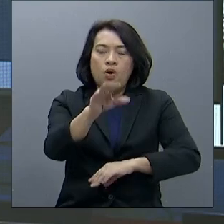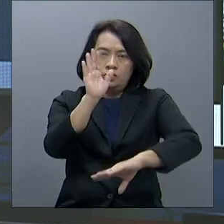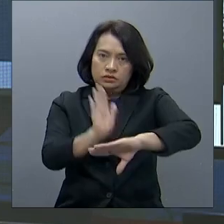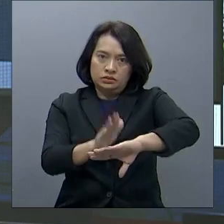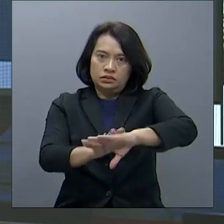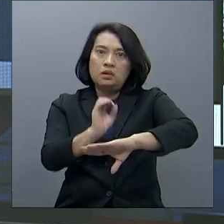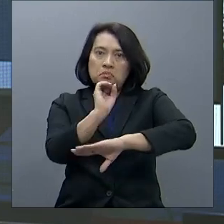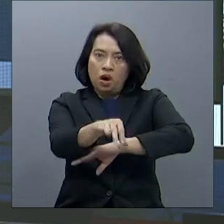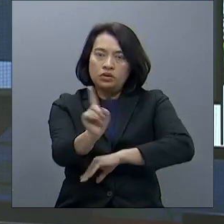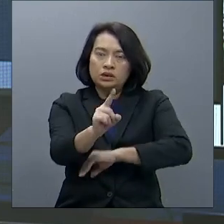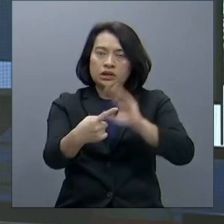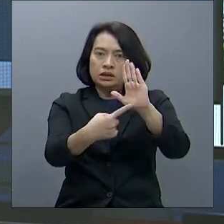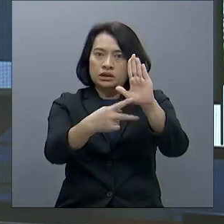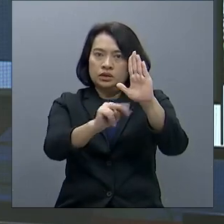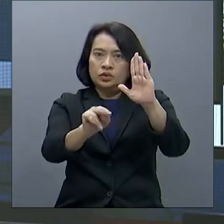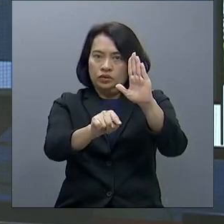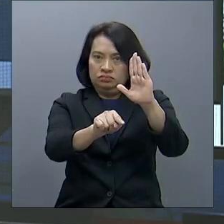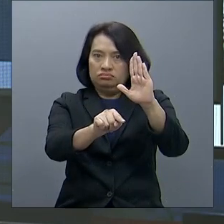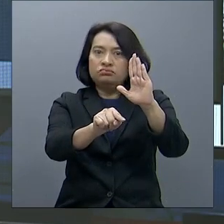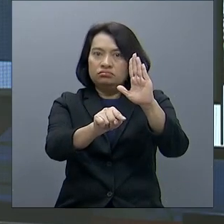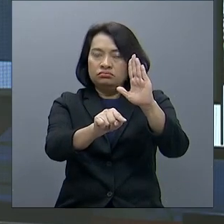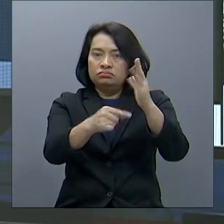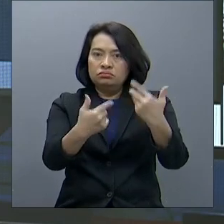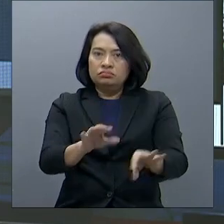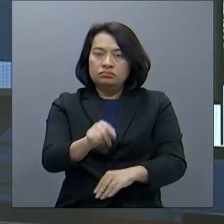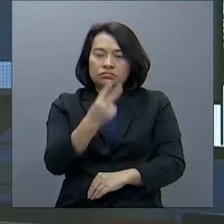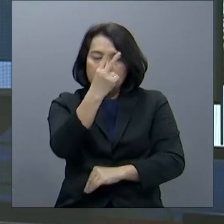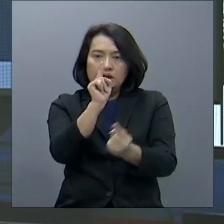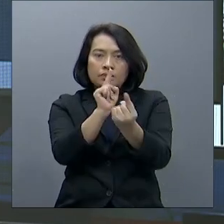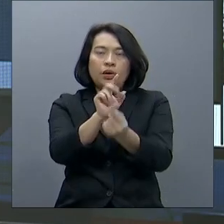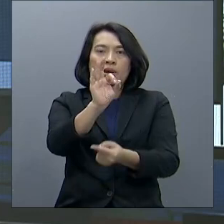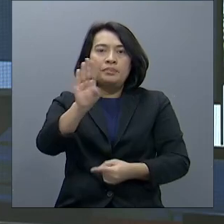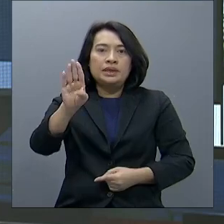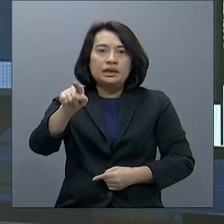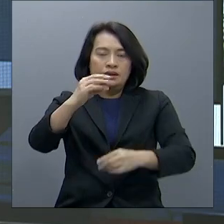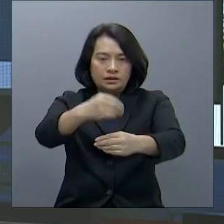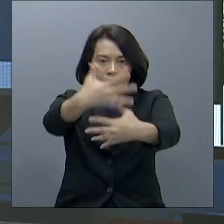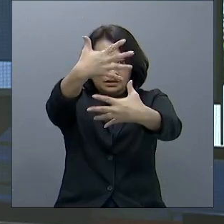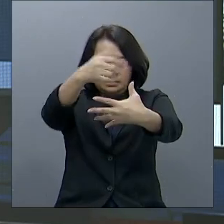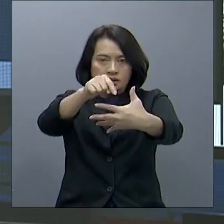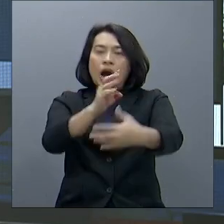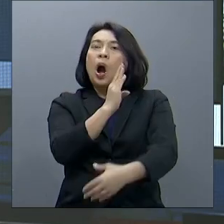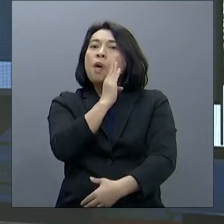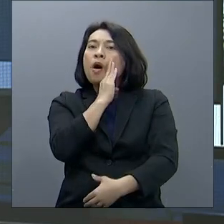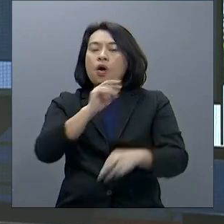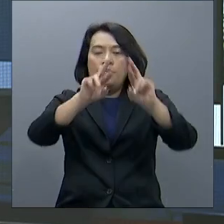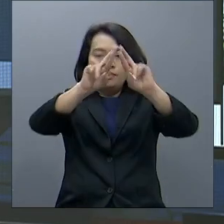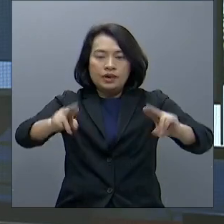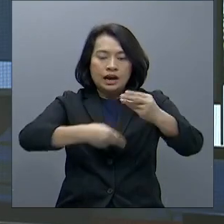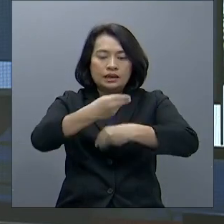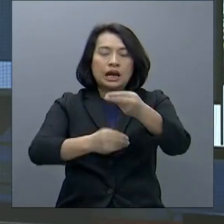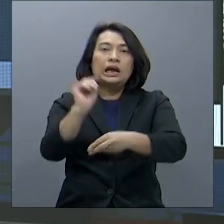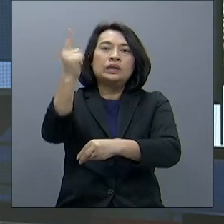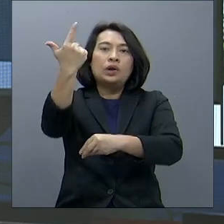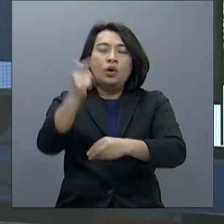องเขาอยู่ที่จังหวัดนนทบุรีค่ะเขาบอกว่าจู่ๆก็ไปเจอ Facebook หนึ่งมีการปลอมเพจร้านขายทองค่ะ